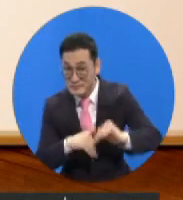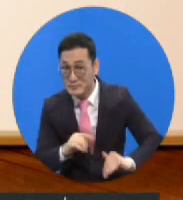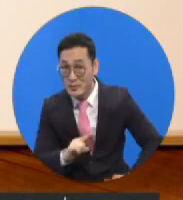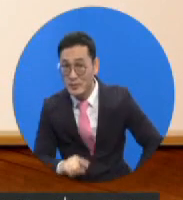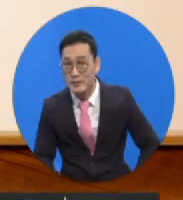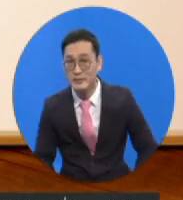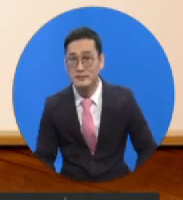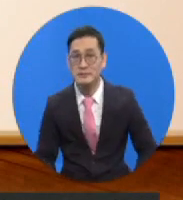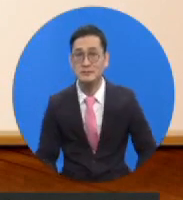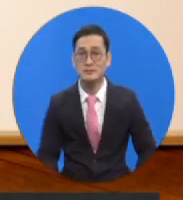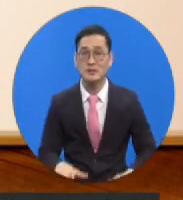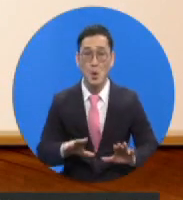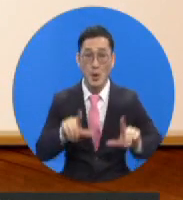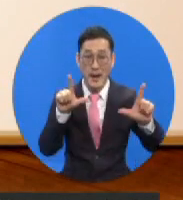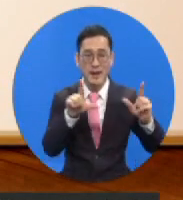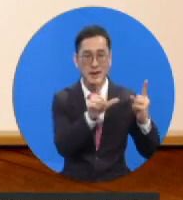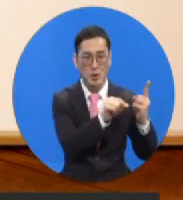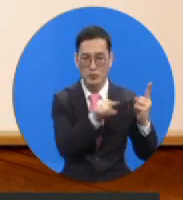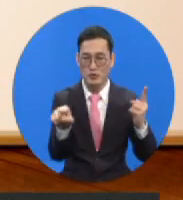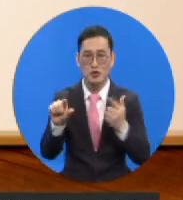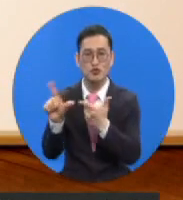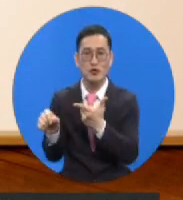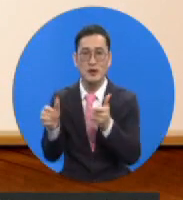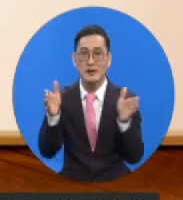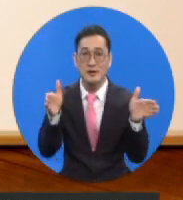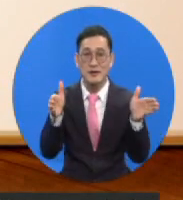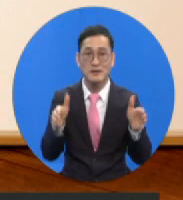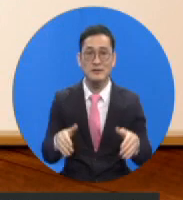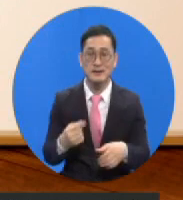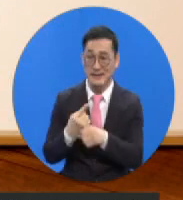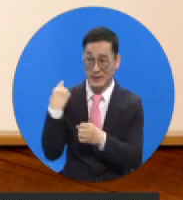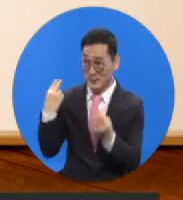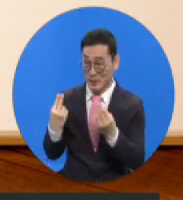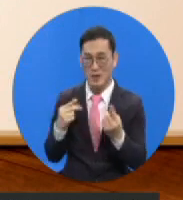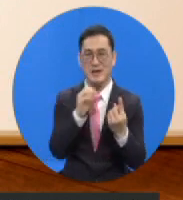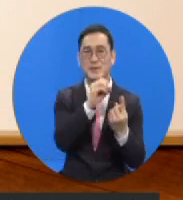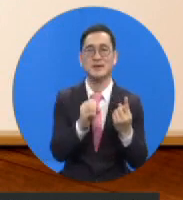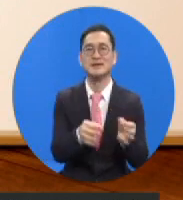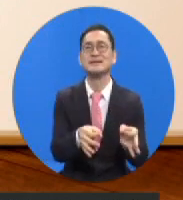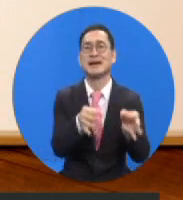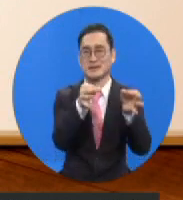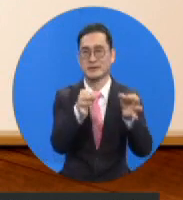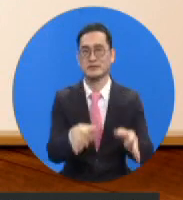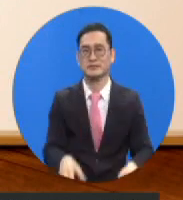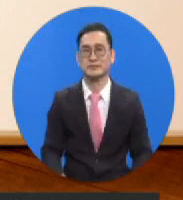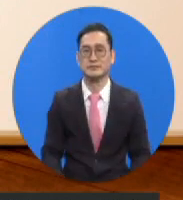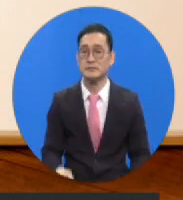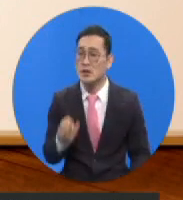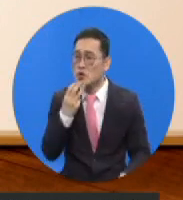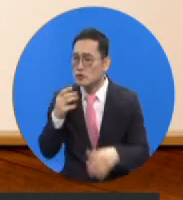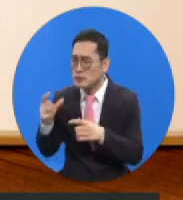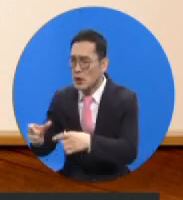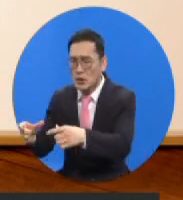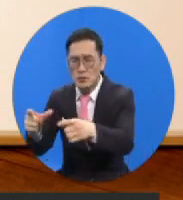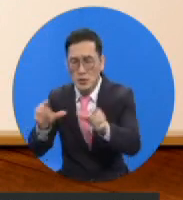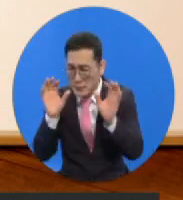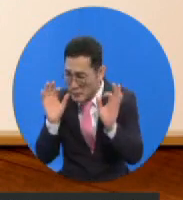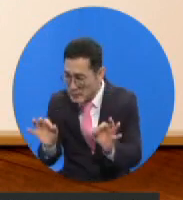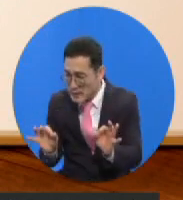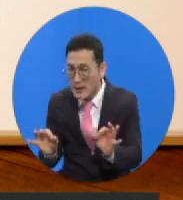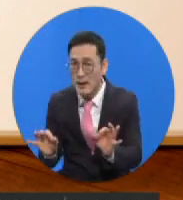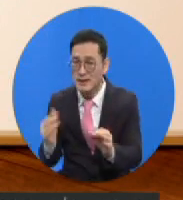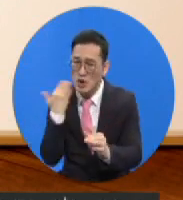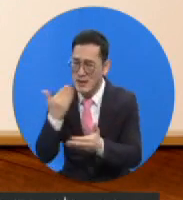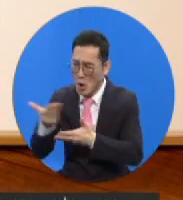올해 상반기 서울 아파트 전셋값은 지난해보다 1% 상승했습니다. 그런데 서울 지역 각 구별로 전세 거래가